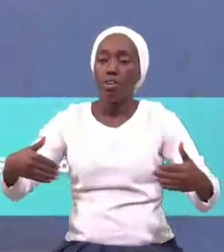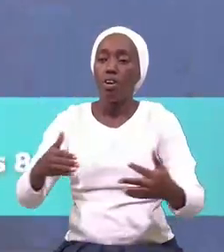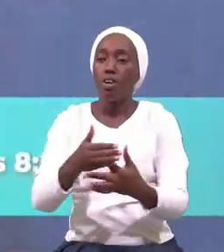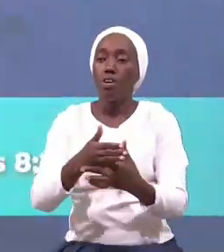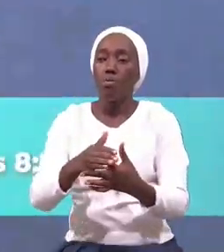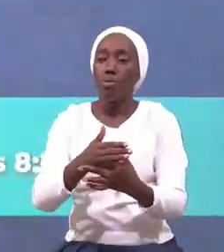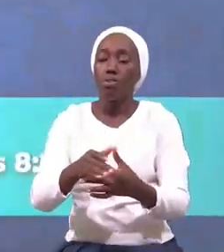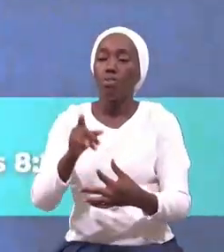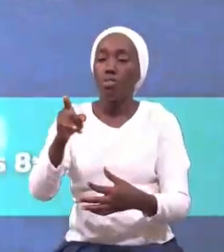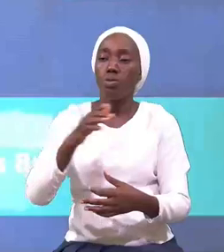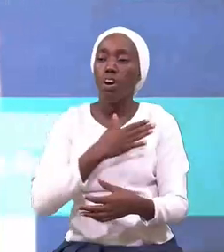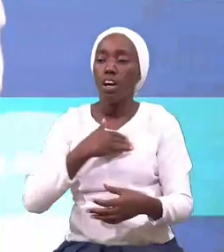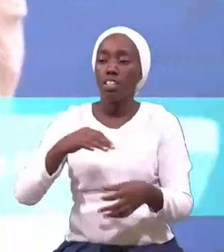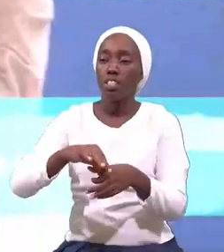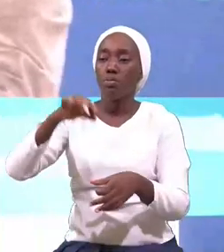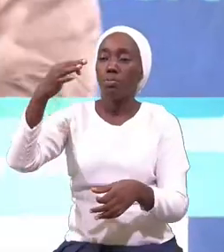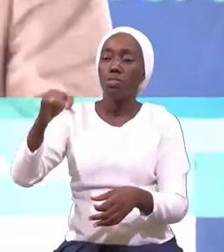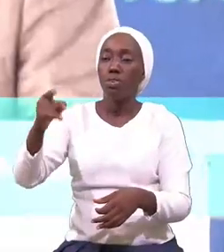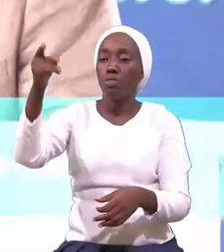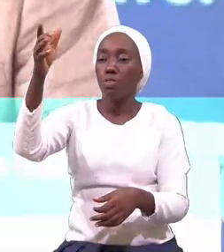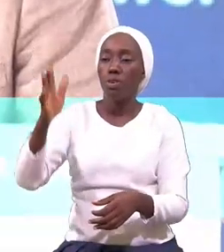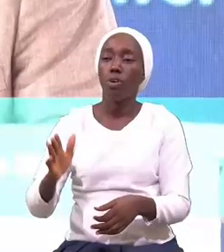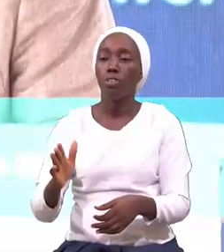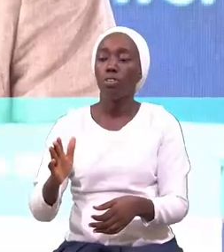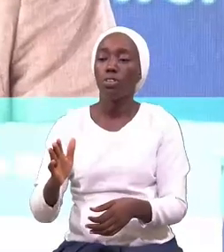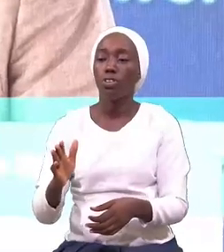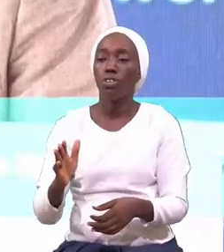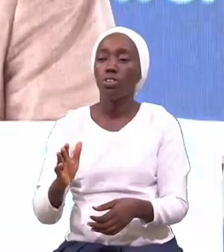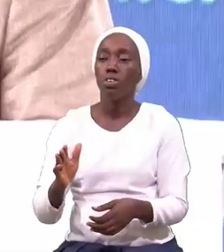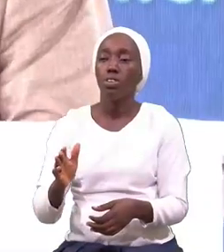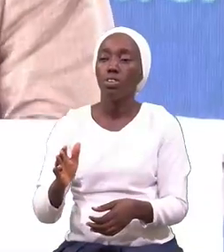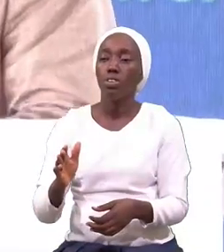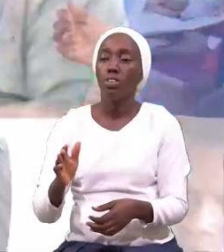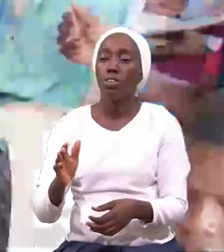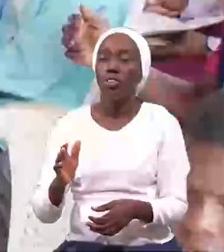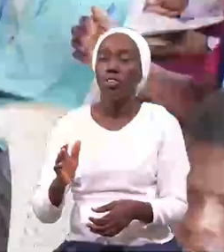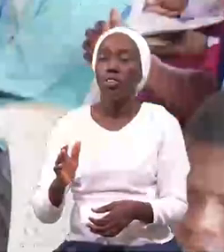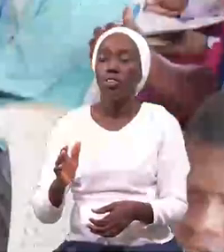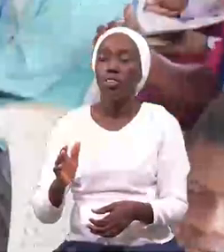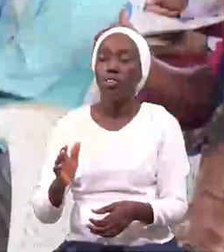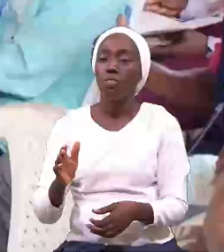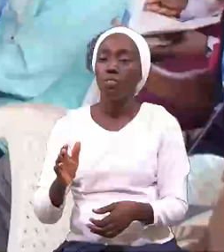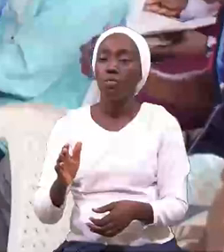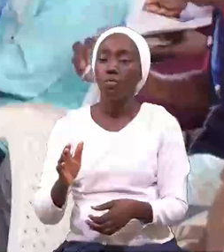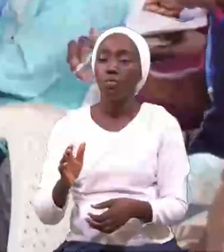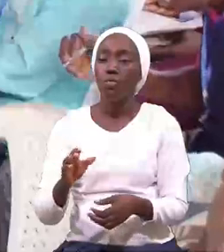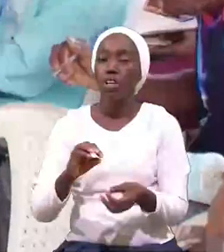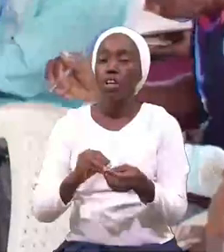Et vous ne permettez aucune séparation entre vous et l'Esprit de Dieu. Le deuxième point maintenant.